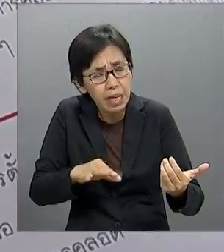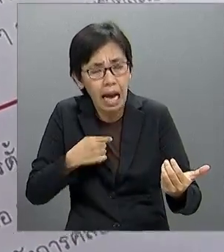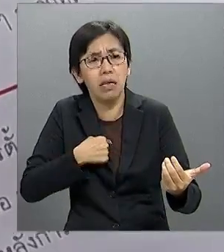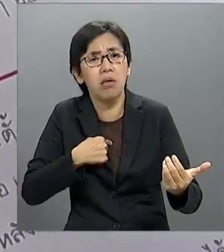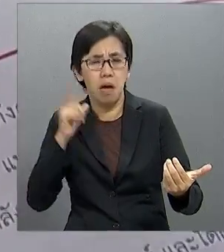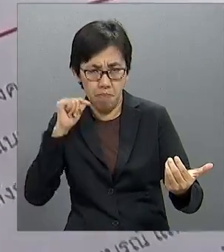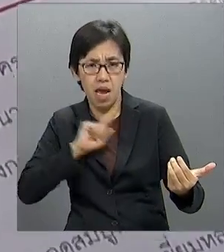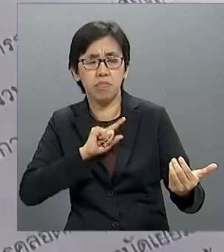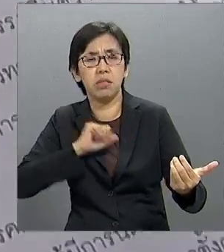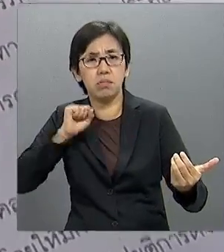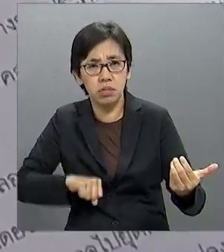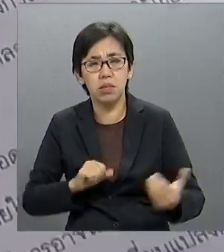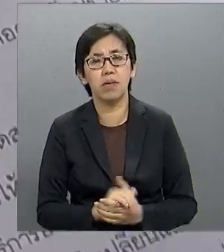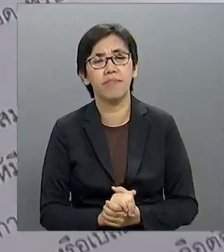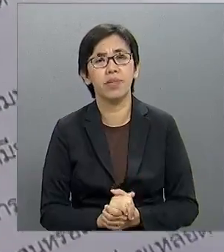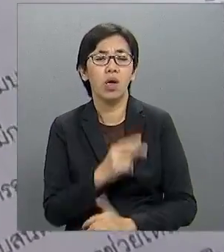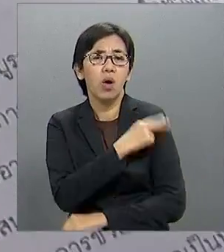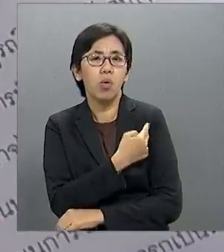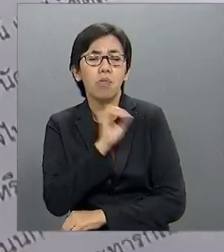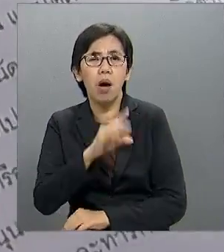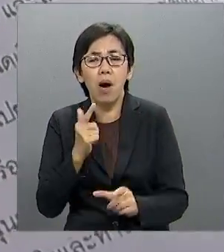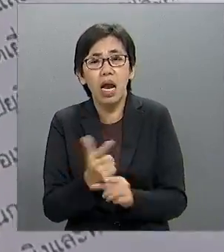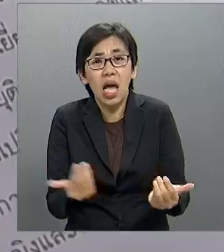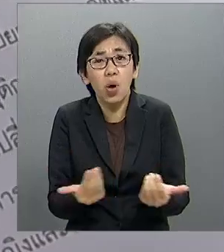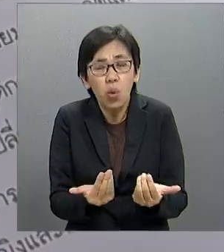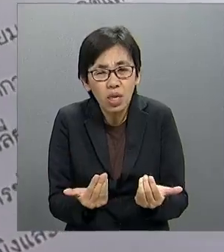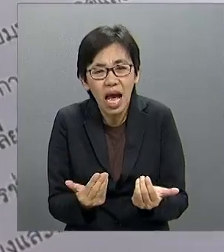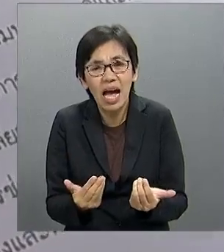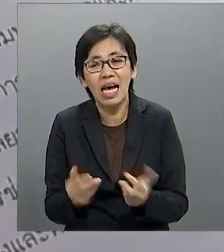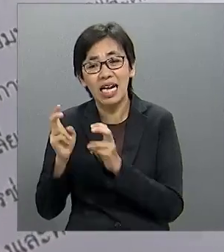คุณหมอ I sayท่านหนึ่งพูดว่าเลี้ยงลูกไม่ใช่เลี้ยงตุ๊กตา